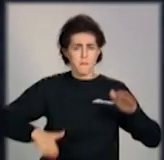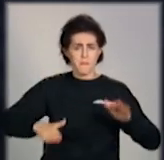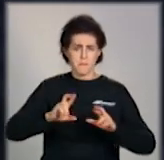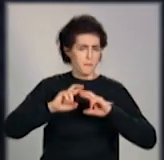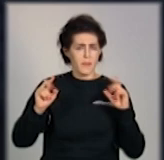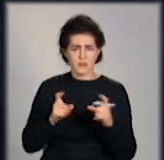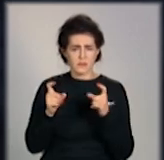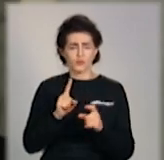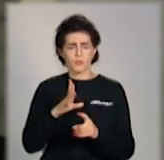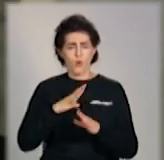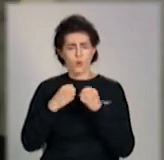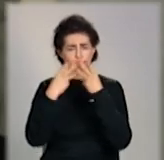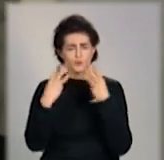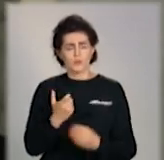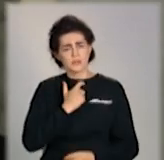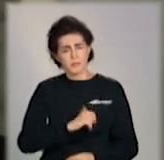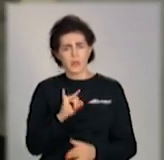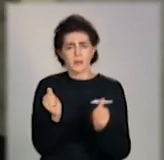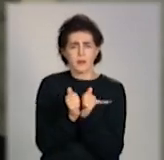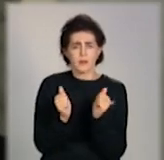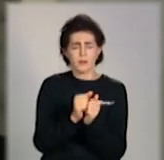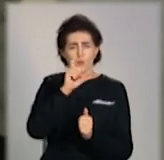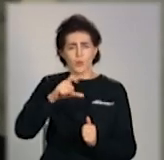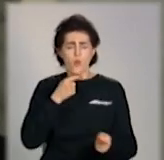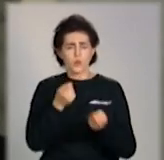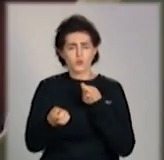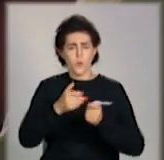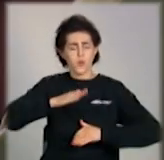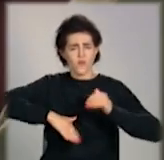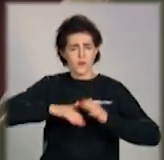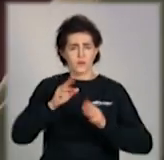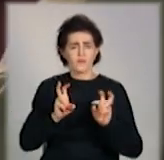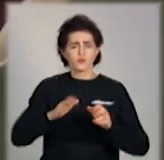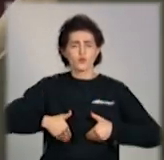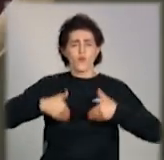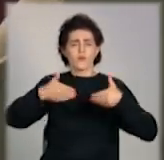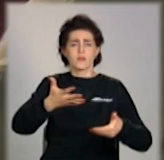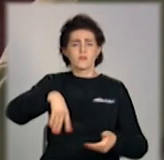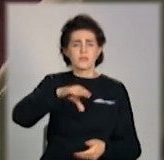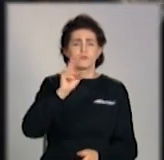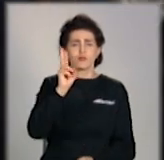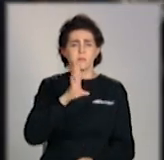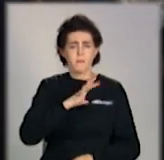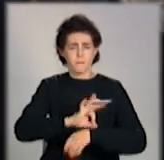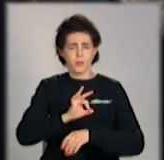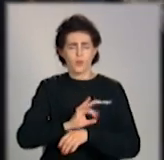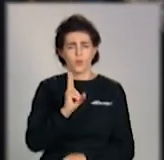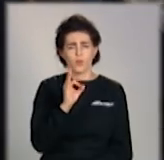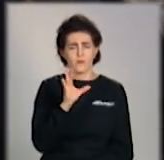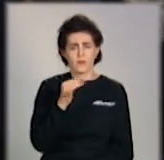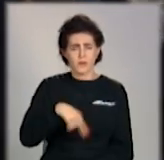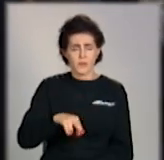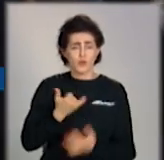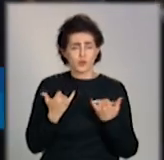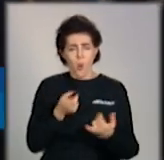аби убезпечити і себе, і людей довкола. Таку профілактику радить навіть тим, хто вже перехворів на ковід. Вже дослідження